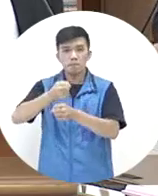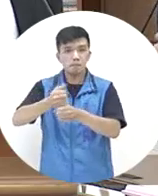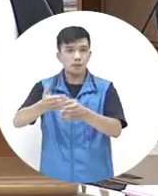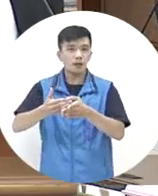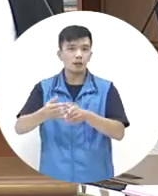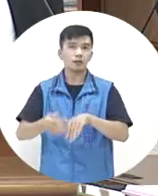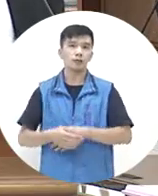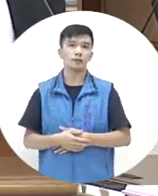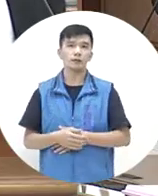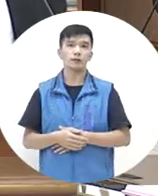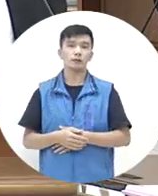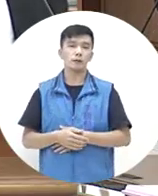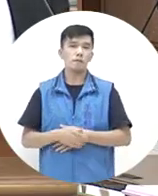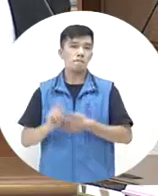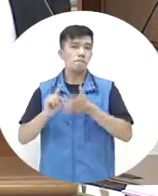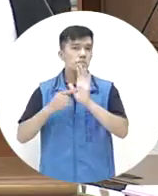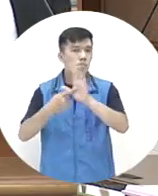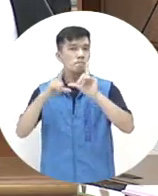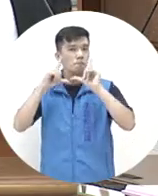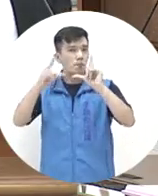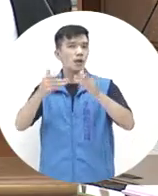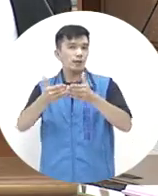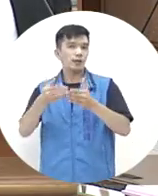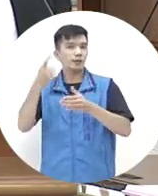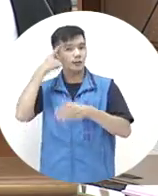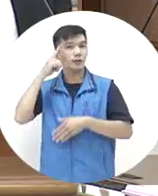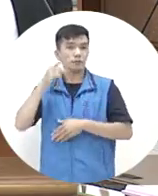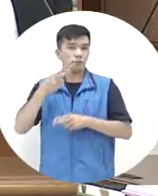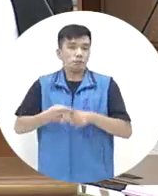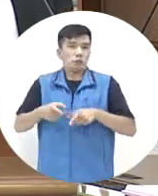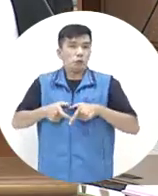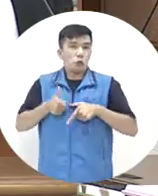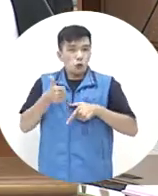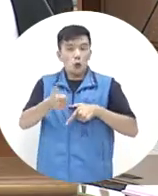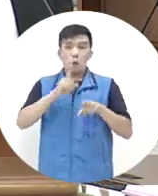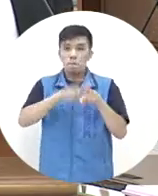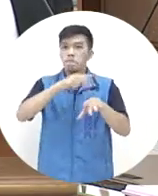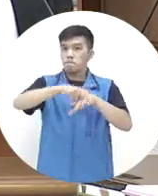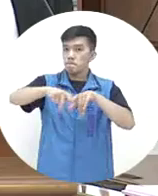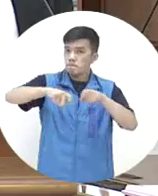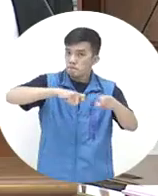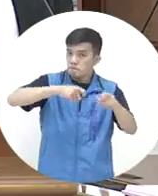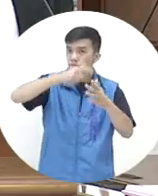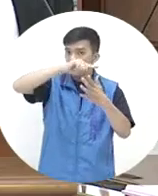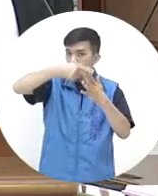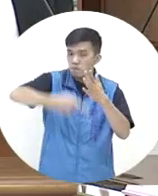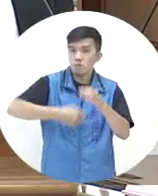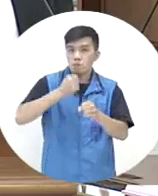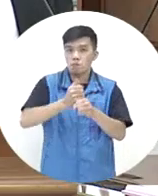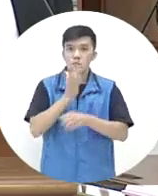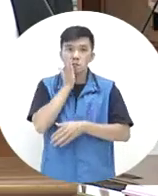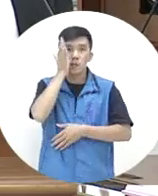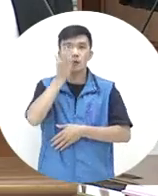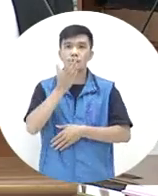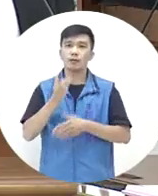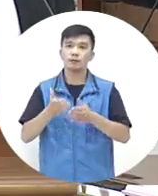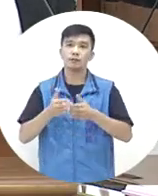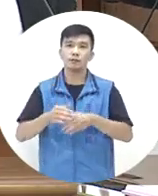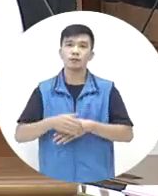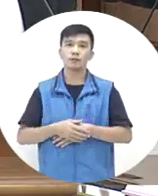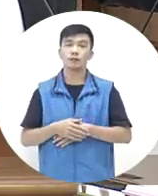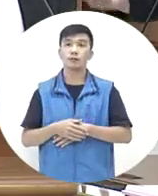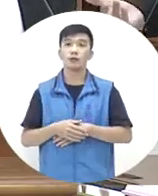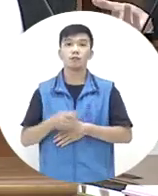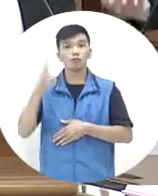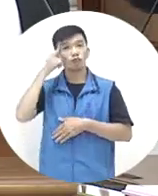才代表是说我们是非常有信心，而且是照进度、照管控来走的。市长，是不是有关于这个